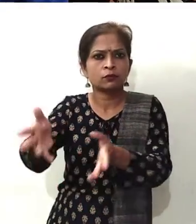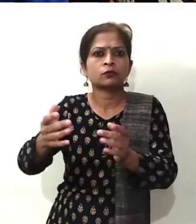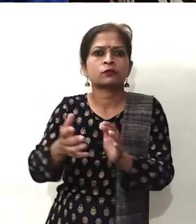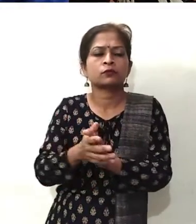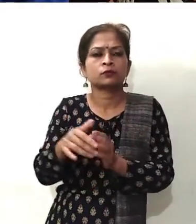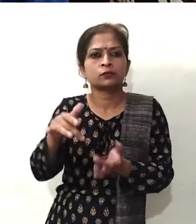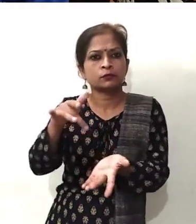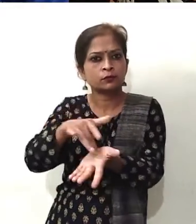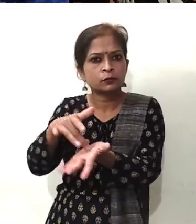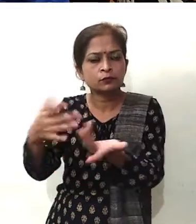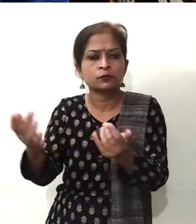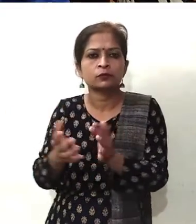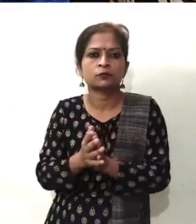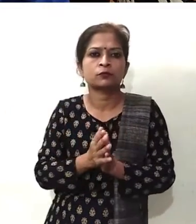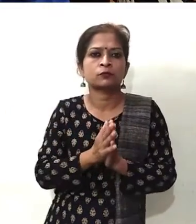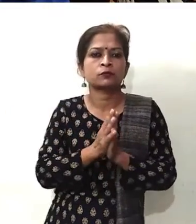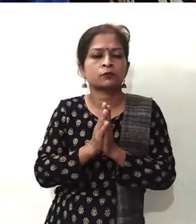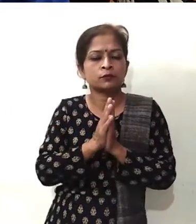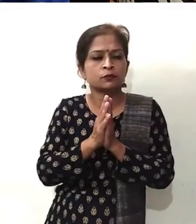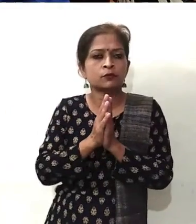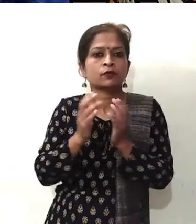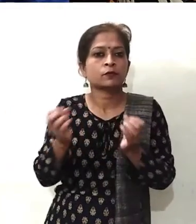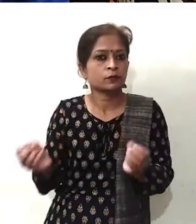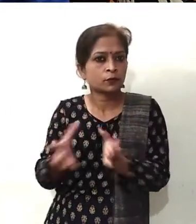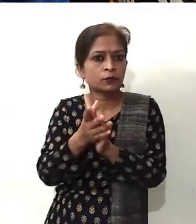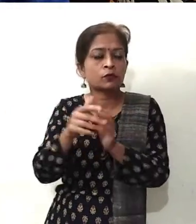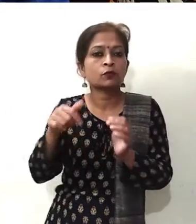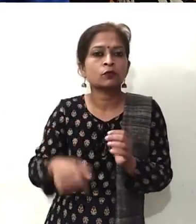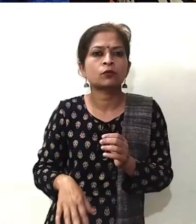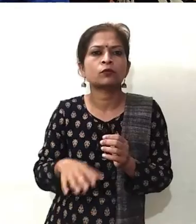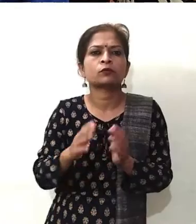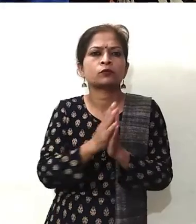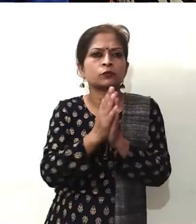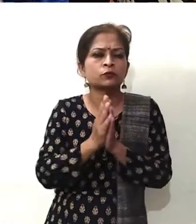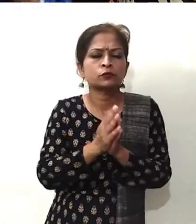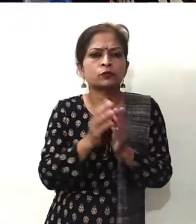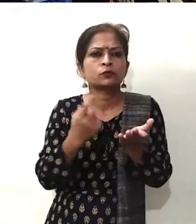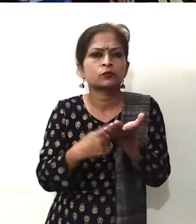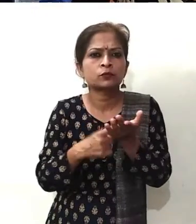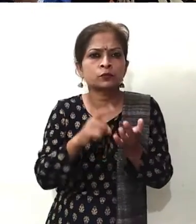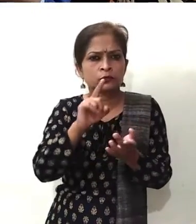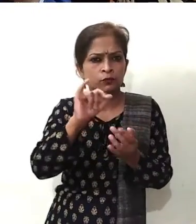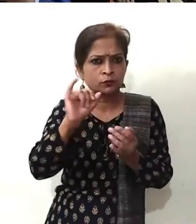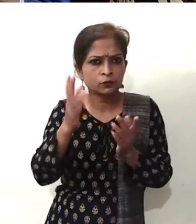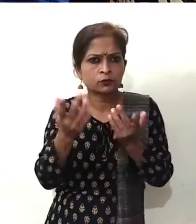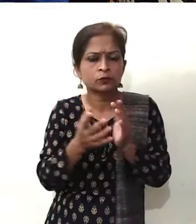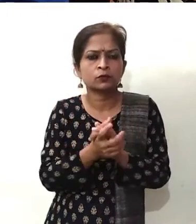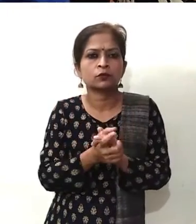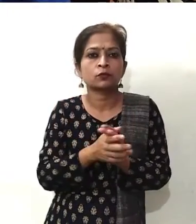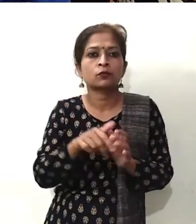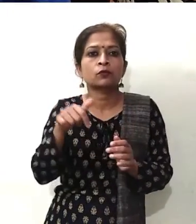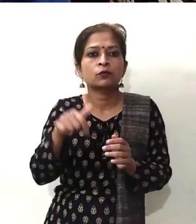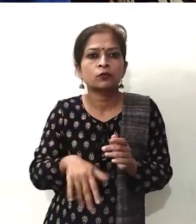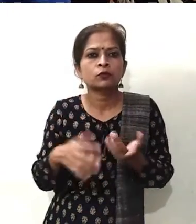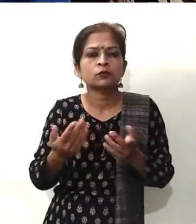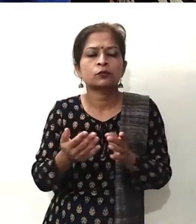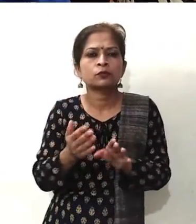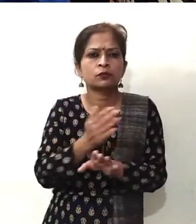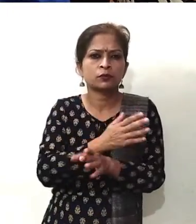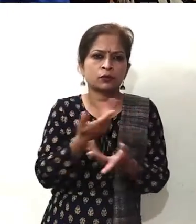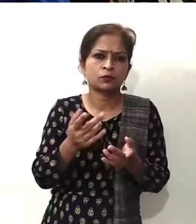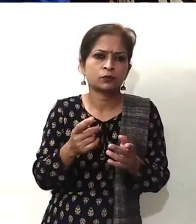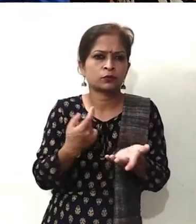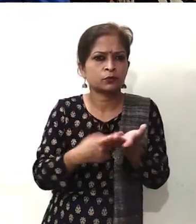जानते हैं 16 संस्कार होते हैं। जातकरण संस्कार होता है, जिसमें कि पुरुष को और महिला को तैयारी अपनी रखनी होती